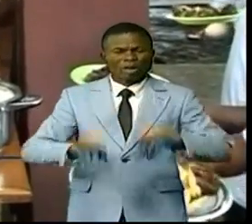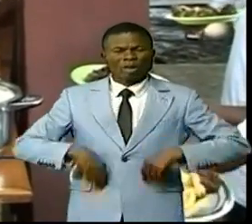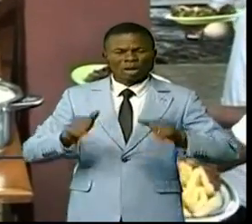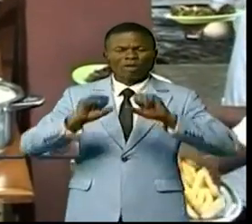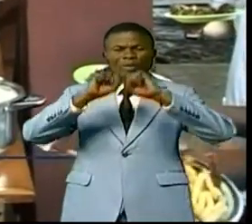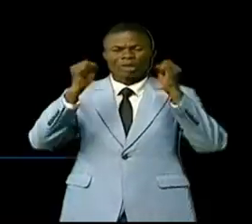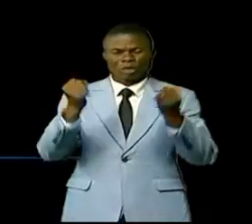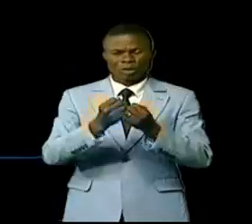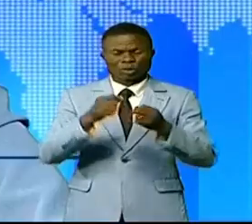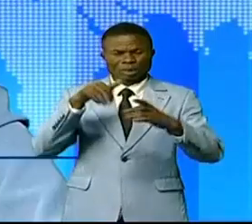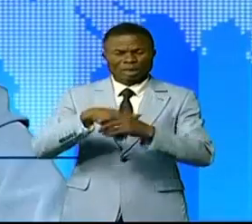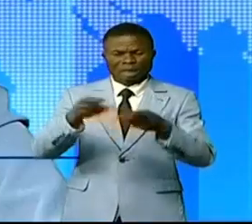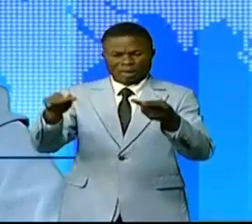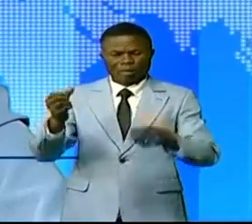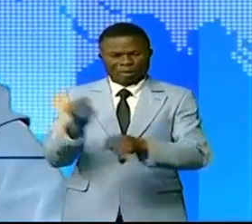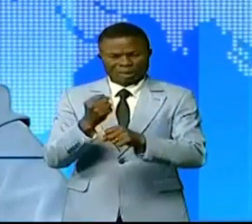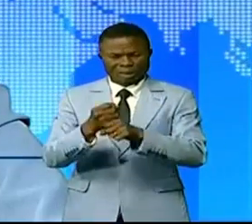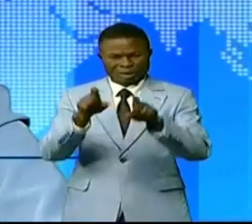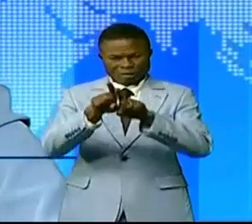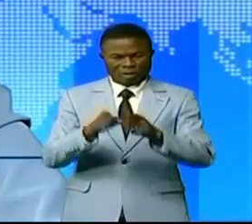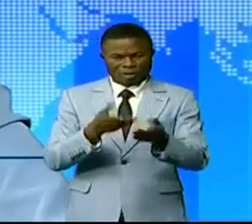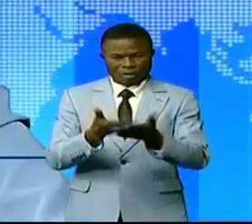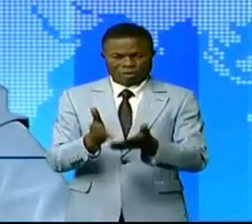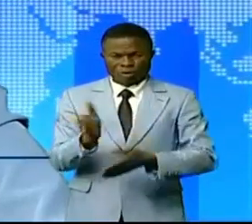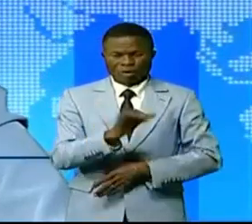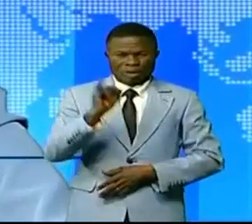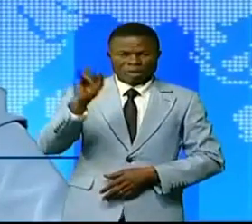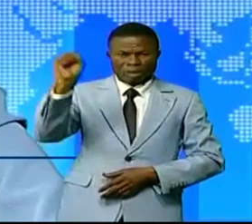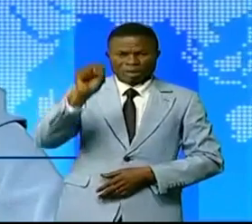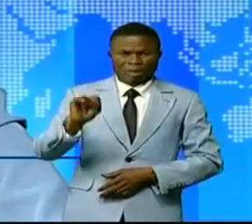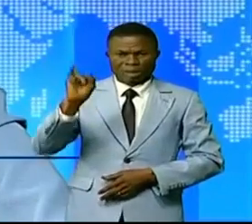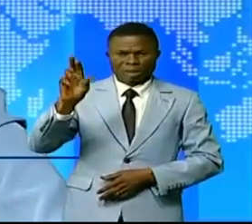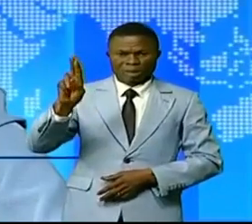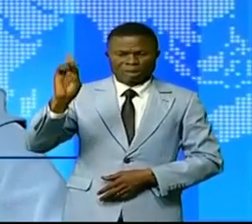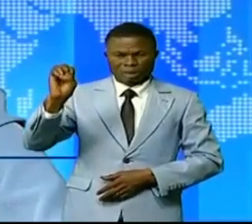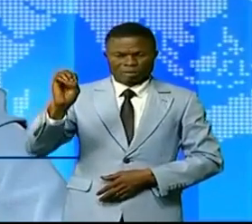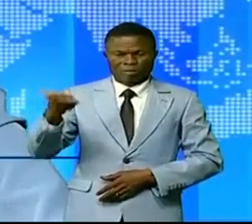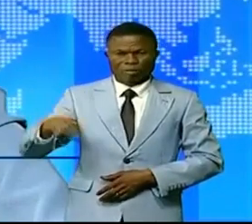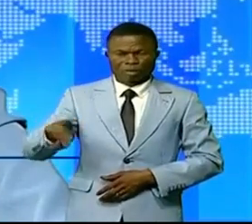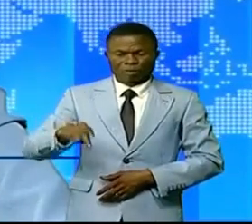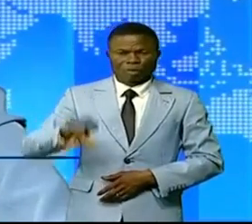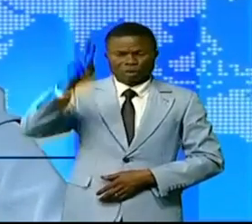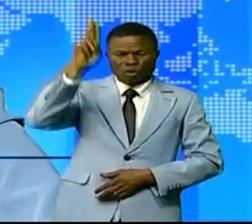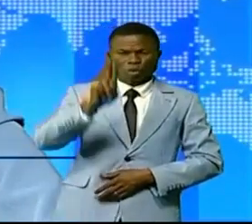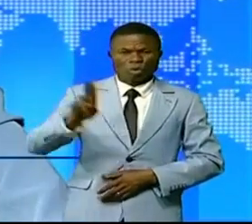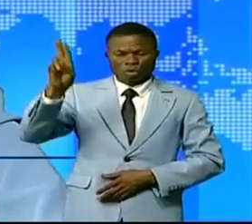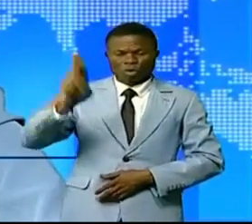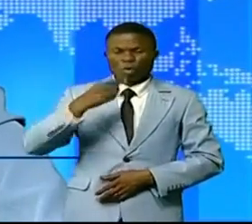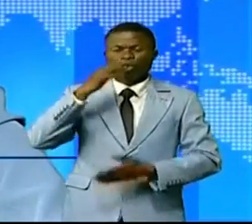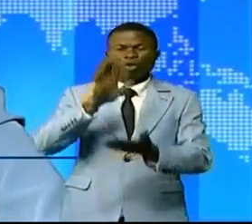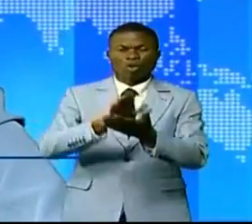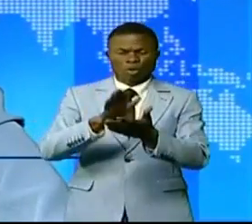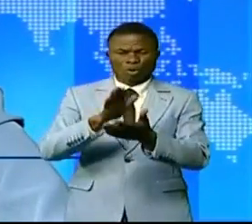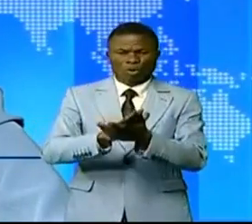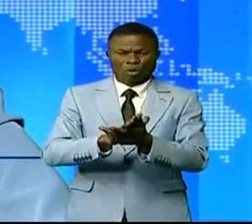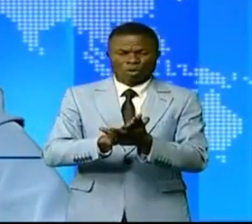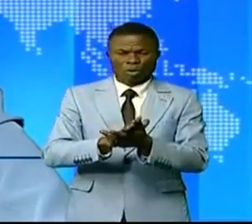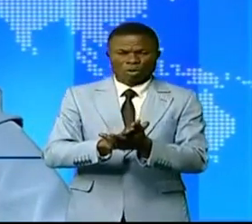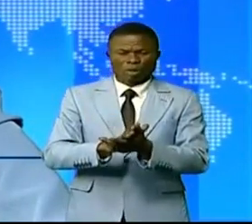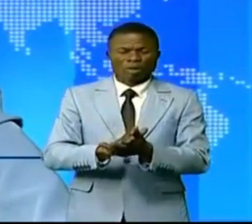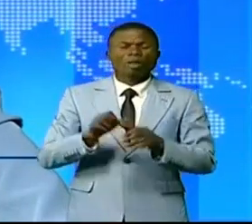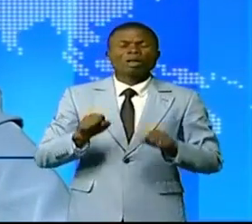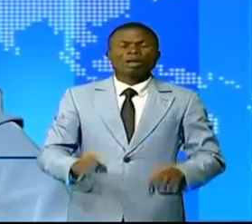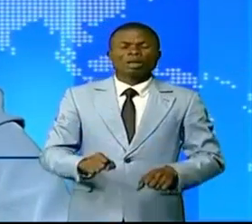et professionnelle. À Isiro, dans la province du Haut-Uele, des hommages ont été rendus à Felola